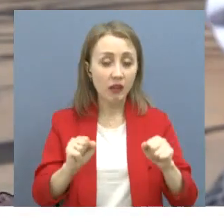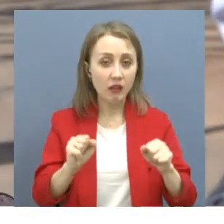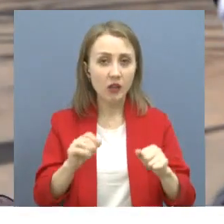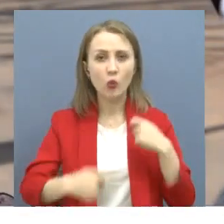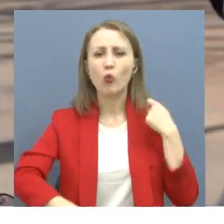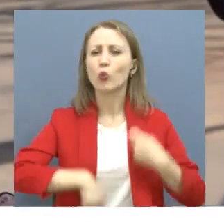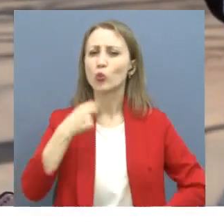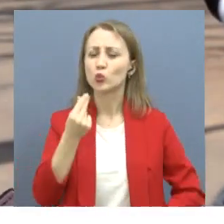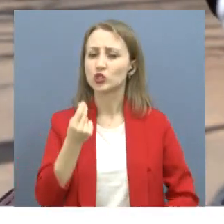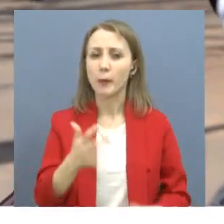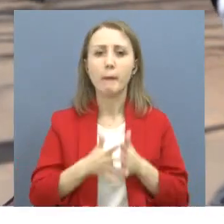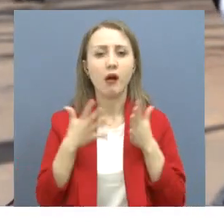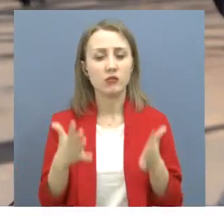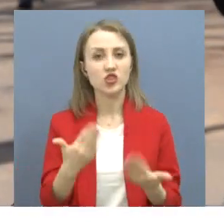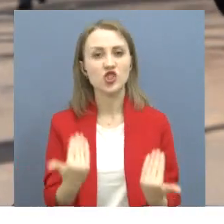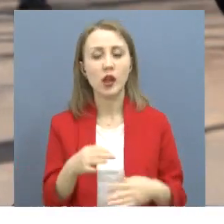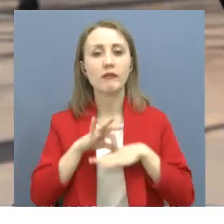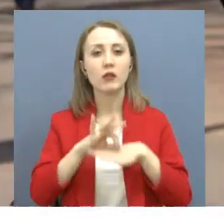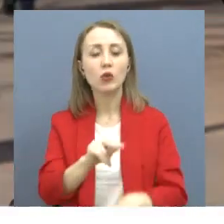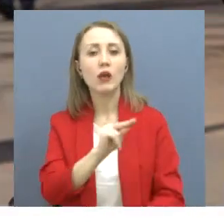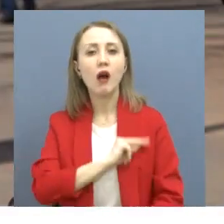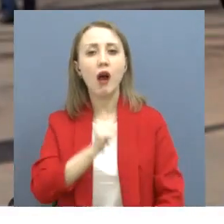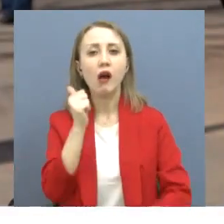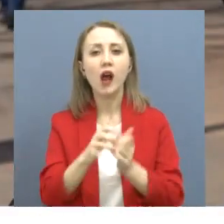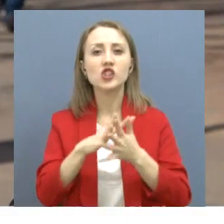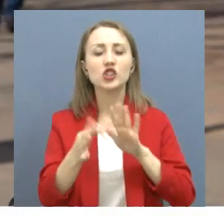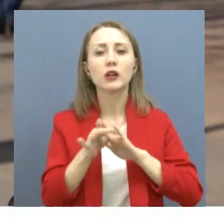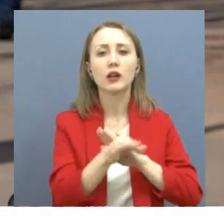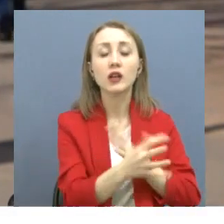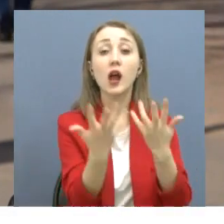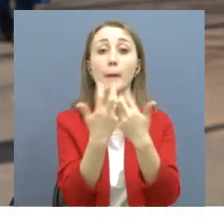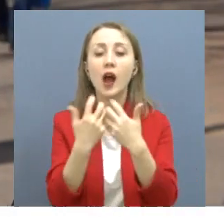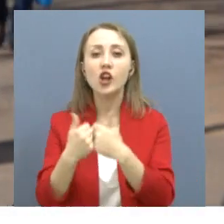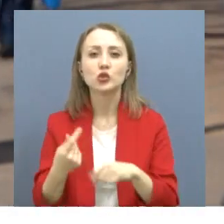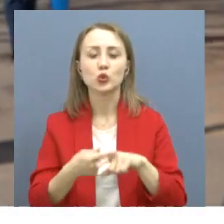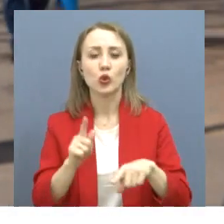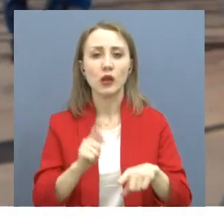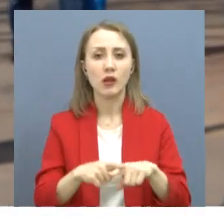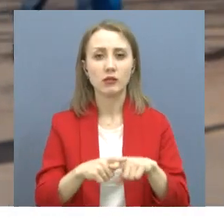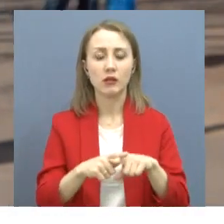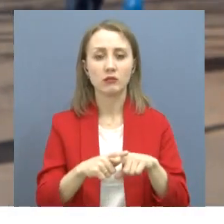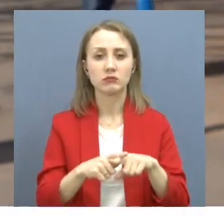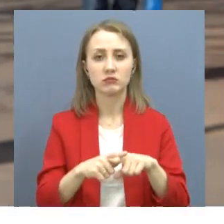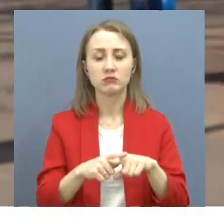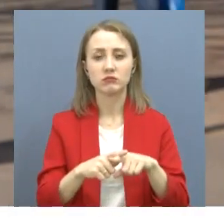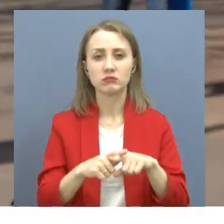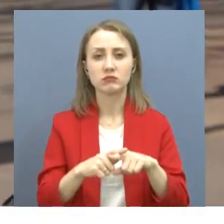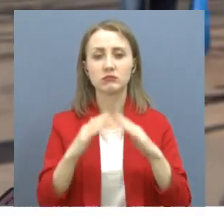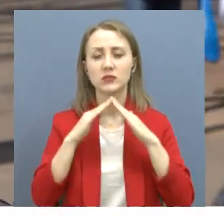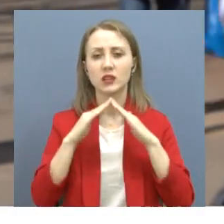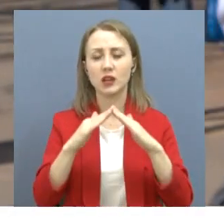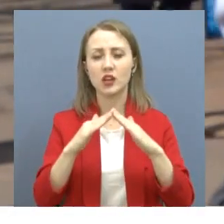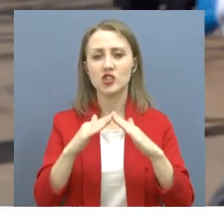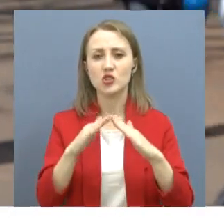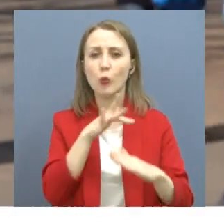так. Сейчас ведется работа в каждом населенном пункте по подсчету ущербов. Это именно по срыву кров. Всего на сегодняшний момент, хочу сказать,